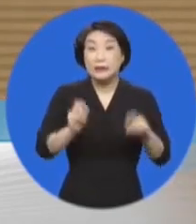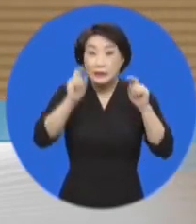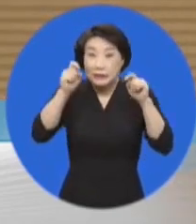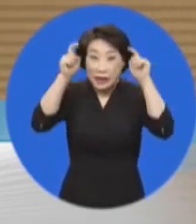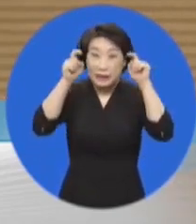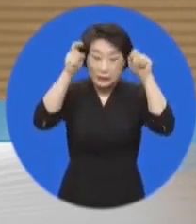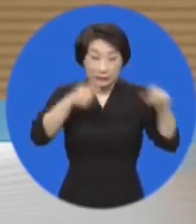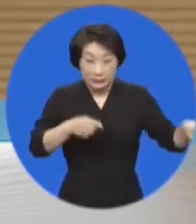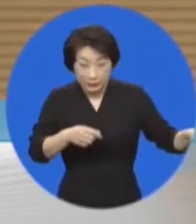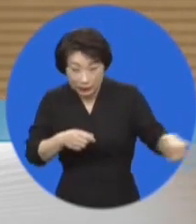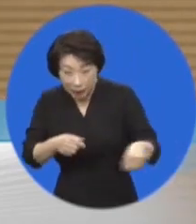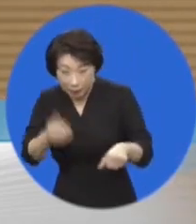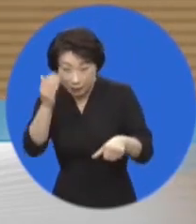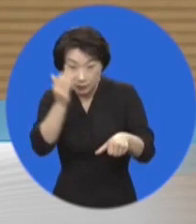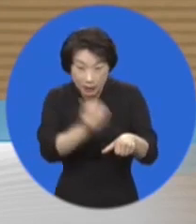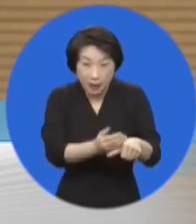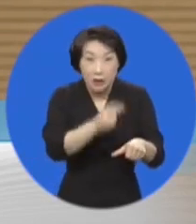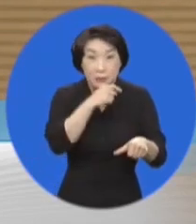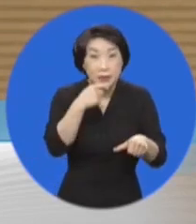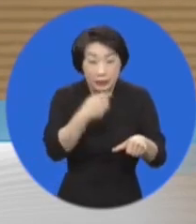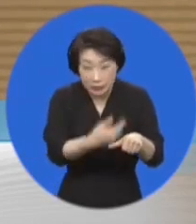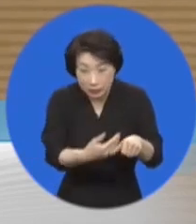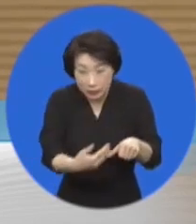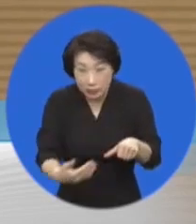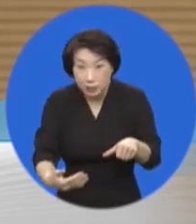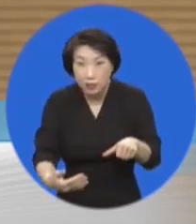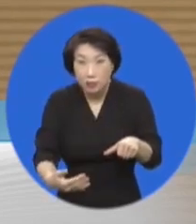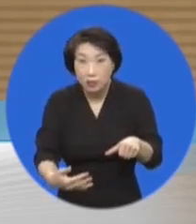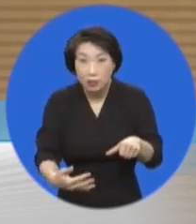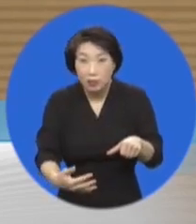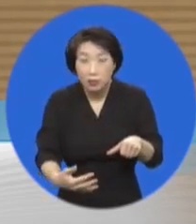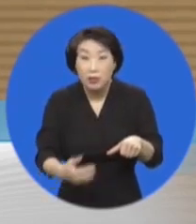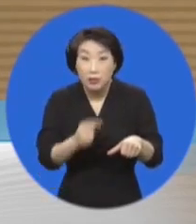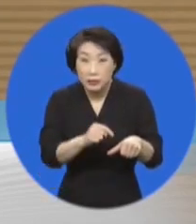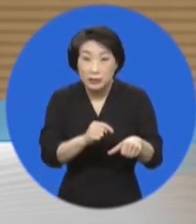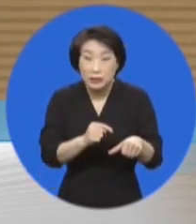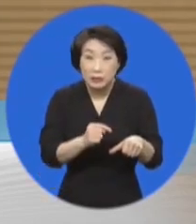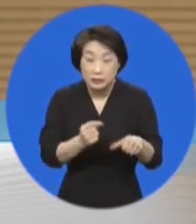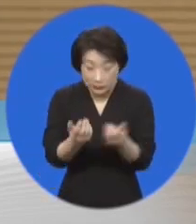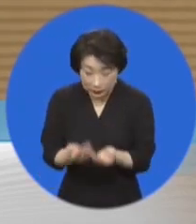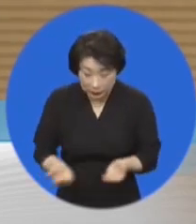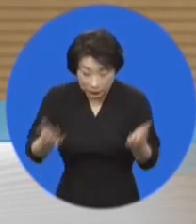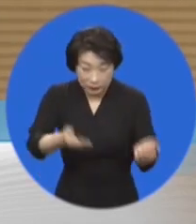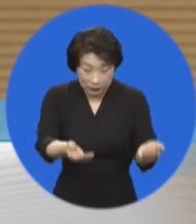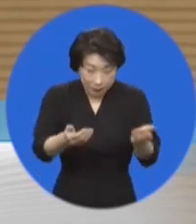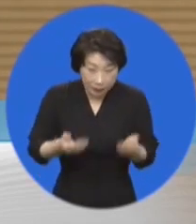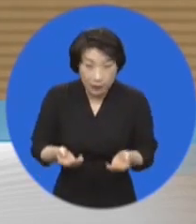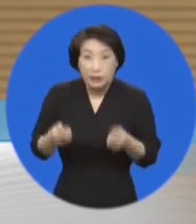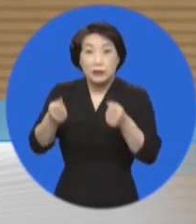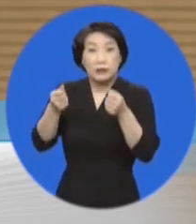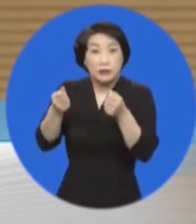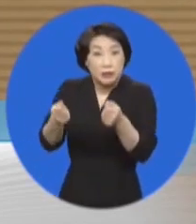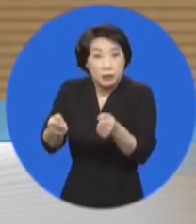양을 잡아 피를 딱 따서 대접에 들고